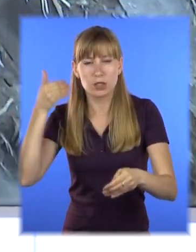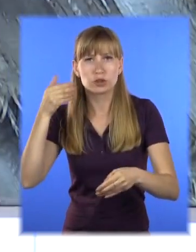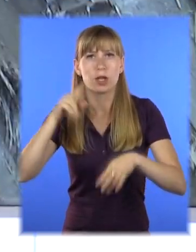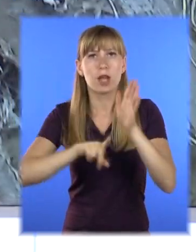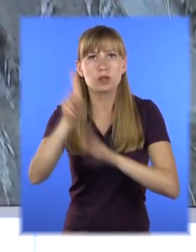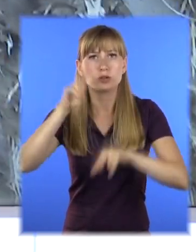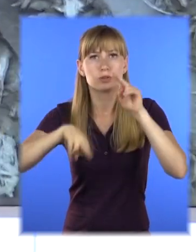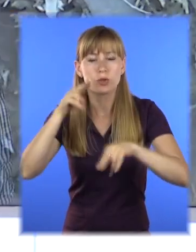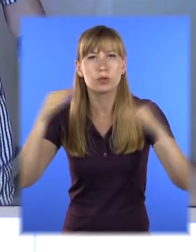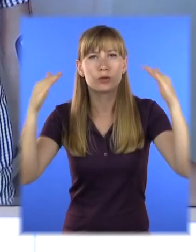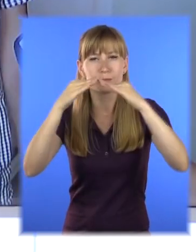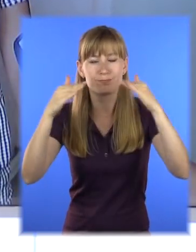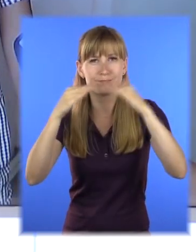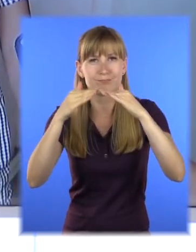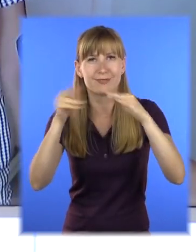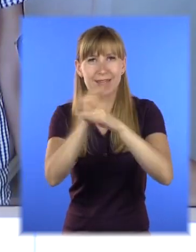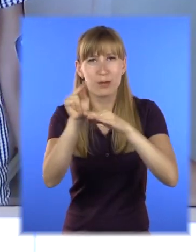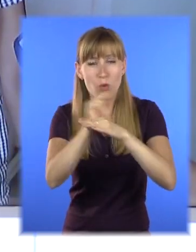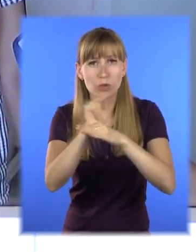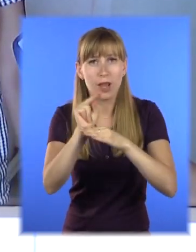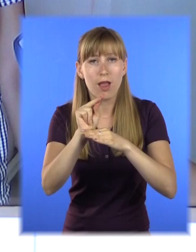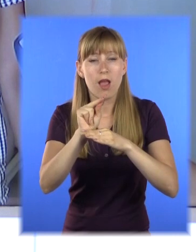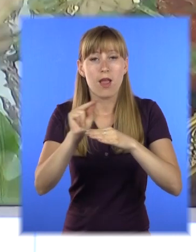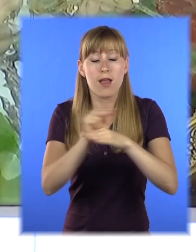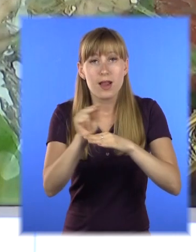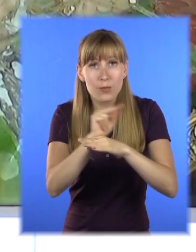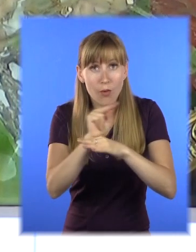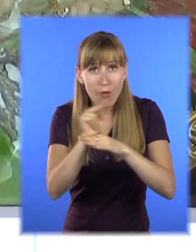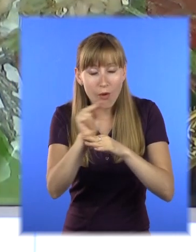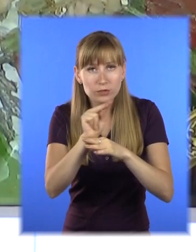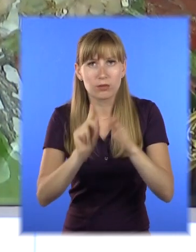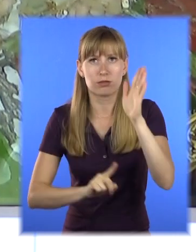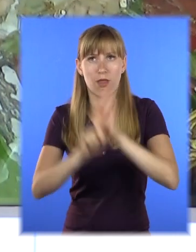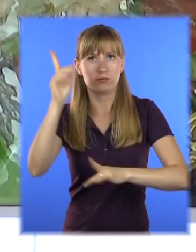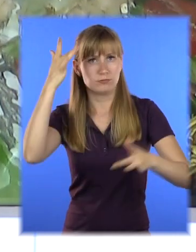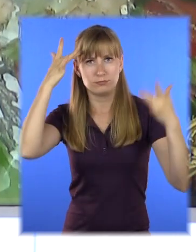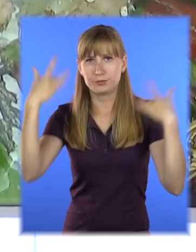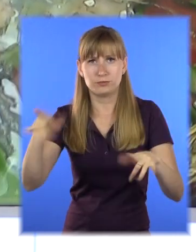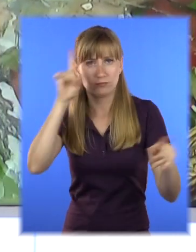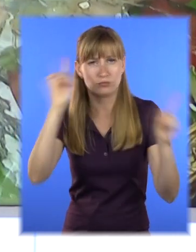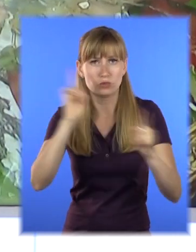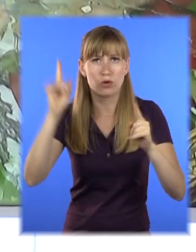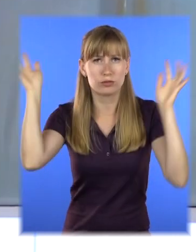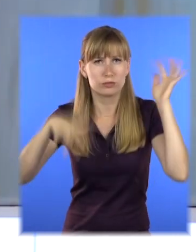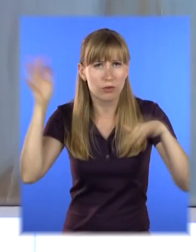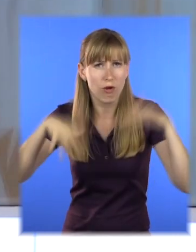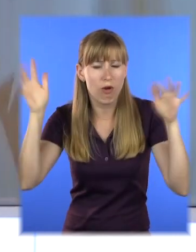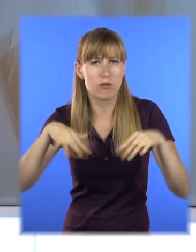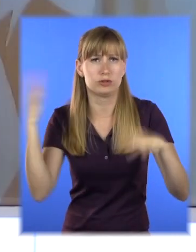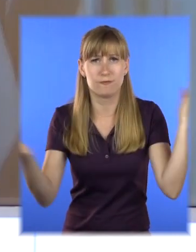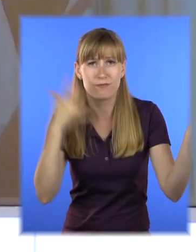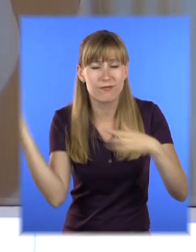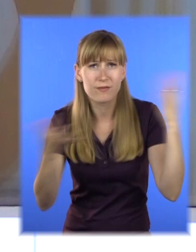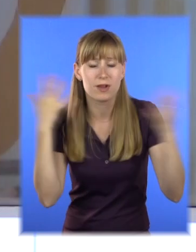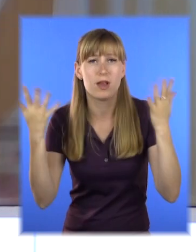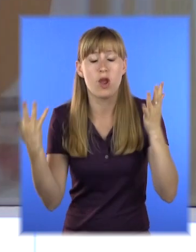роботи даху, а в момент буревію бригада будівельників якраз приводила до ладу покрівлю. Коли розпочався сильний дощ та вітер,